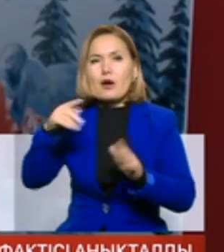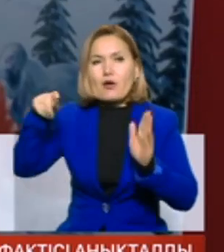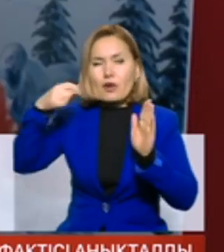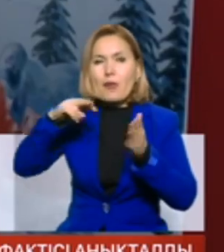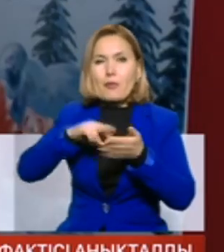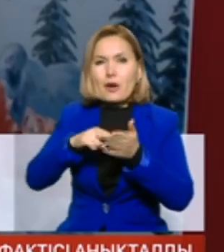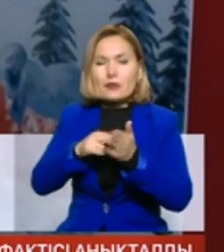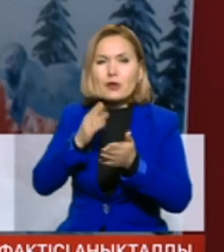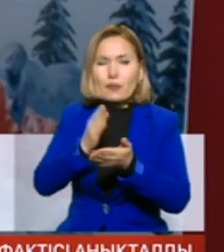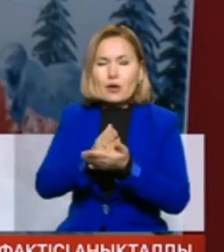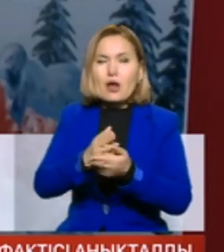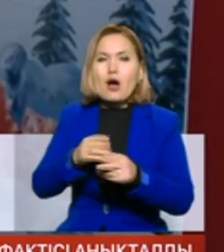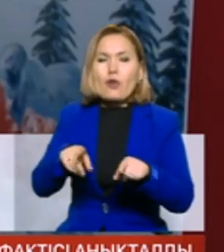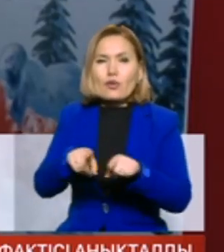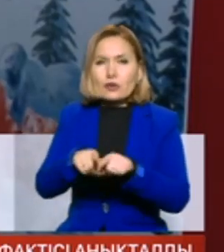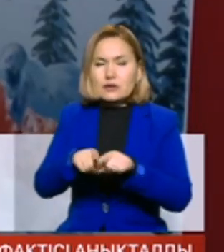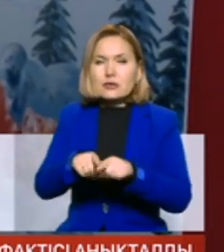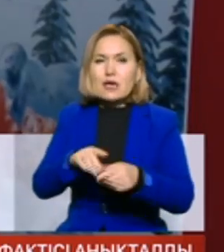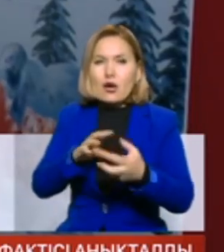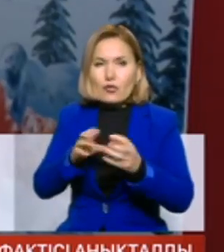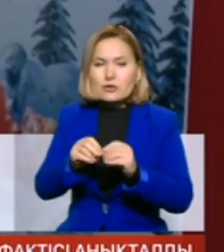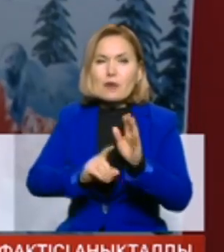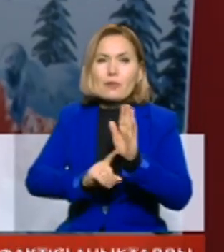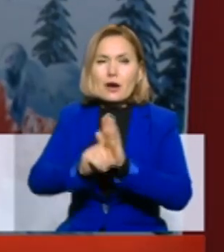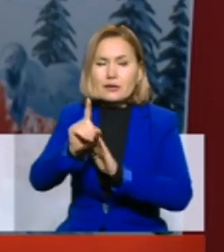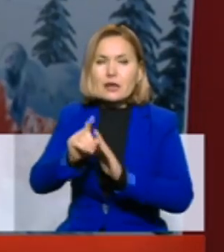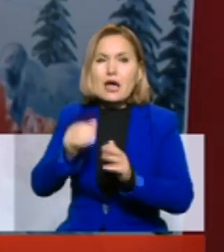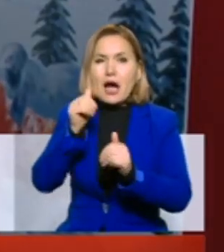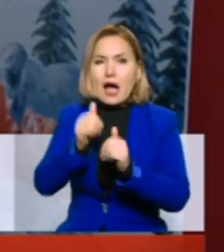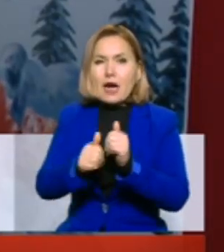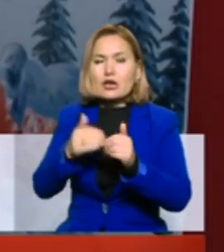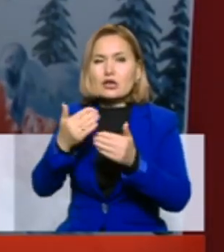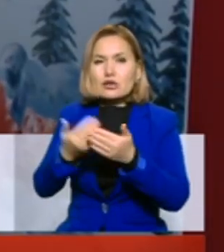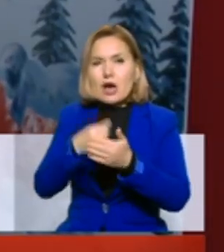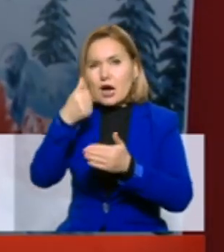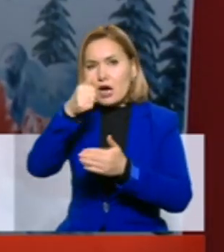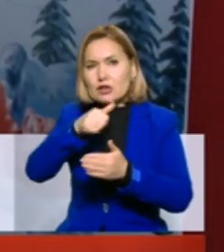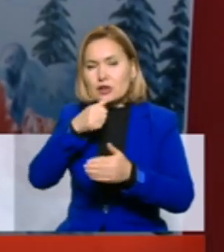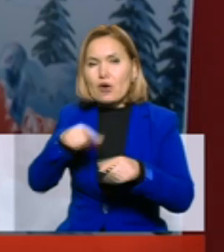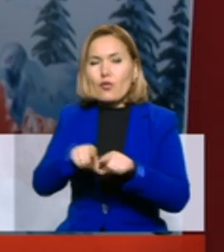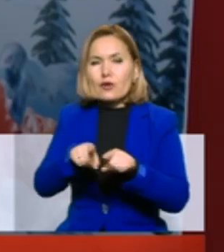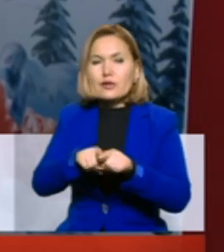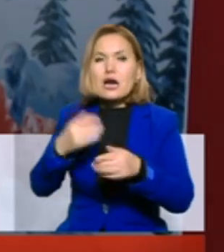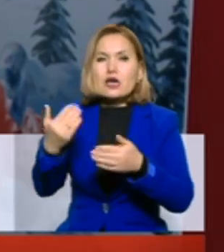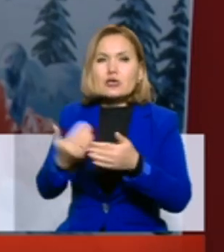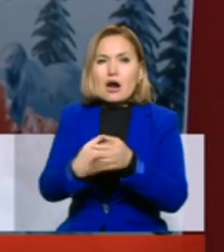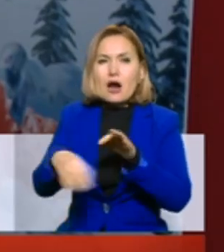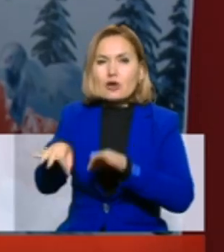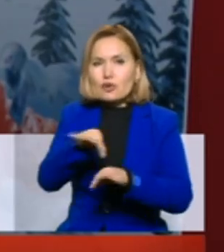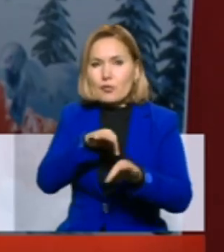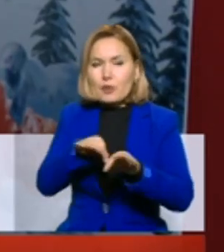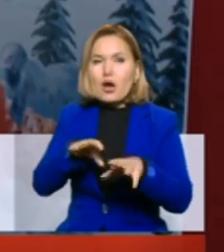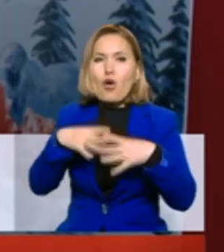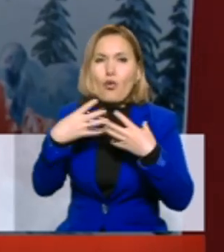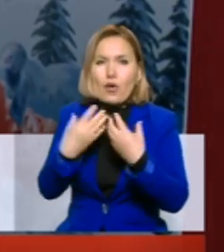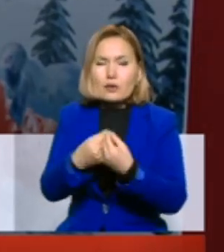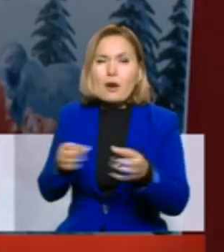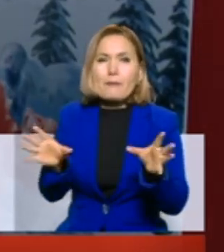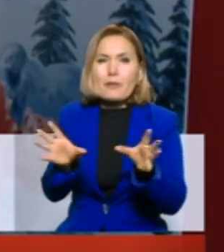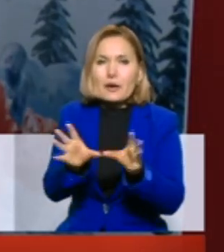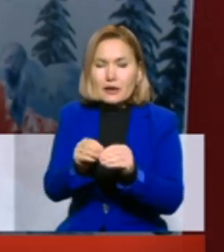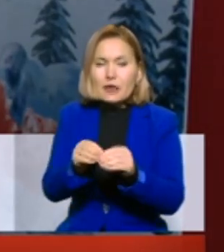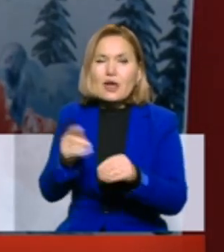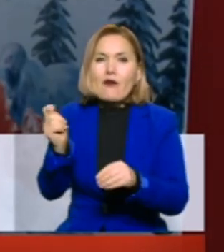біз челлендж дейді сондай өзіміз бастадық. Әр жаңа жылда тек қана осындай жаңа жобалар отбасымен